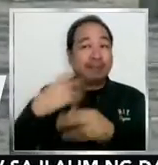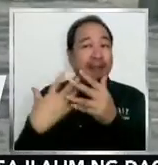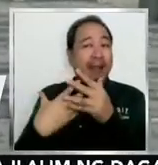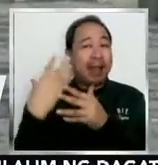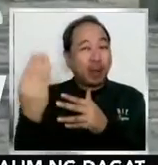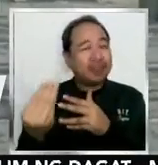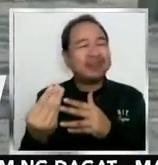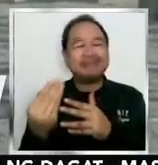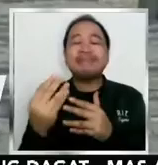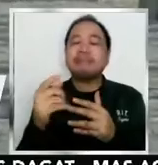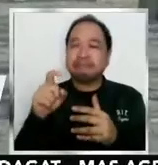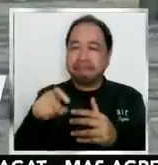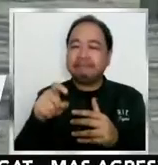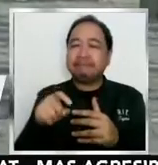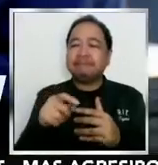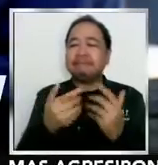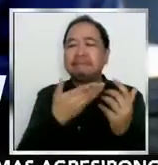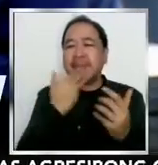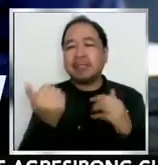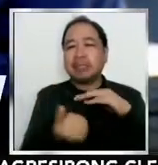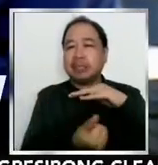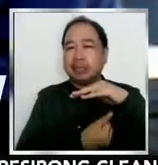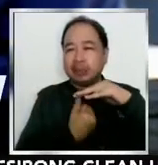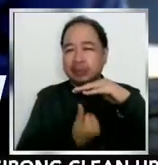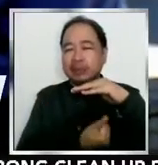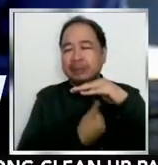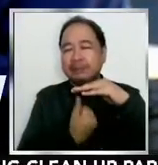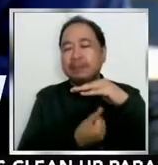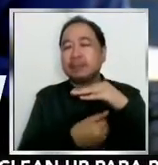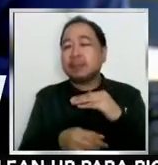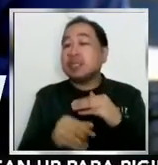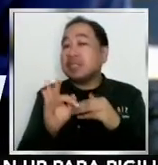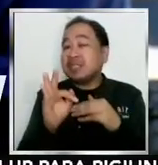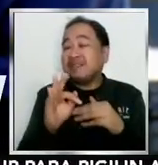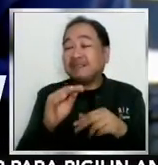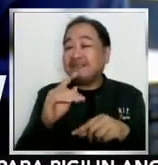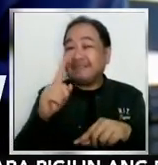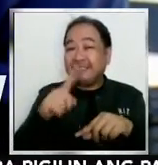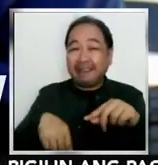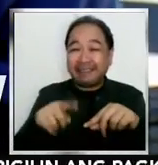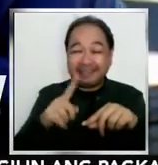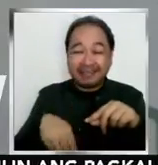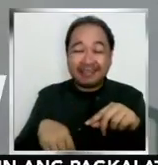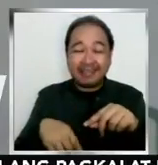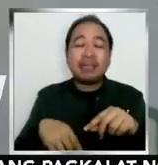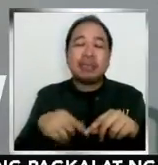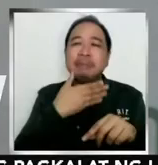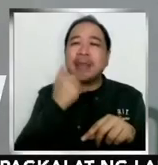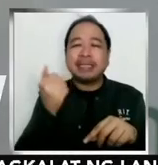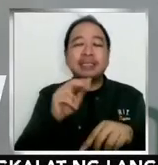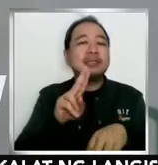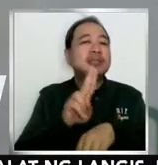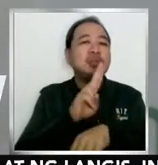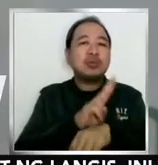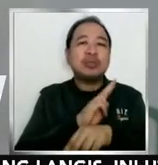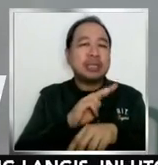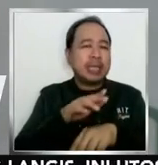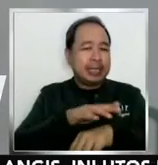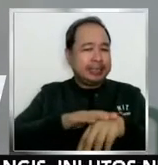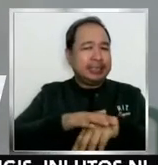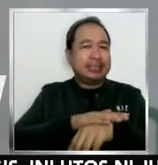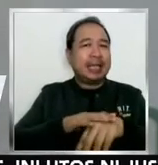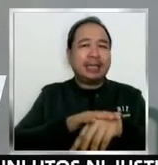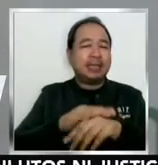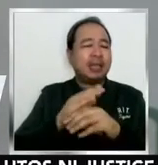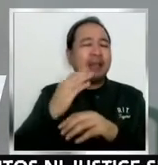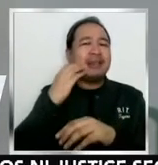bahay. Kung di naman makakaiwas para dyan, maglagay po tayo ng sunscreen kung meron po tayo, no, para mas